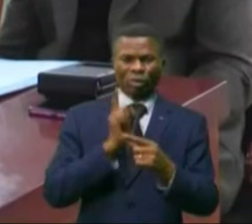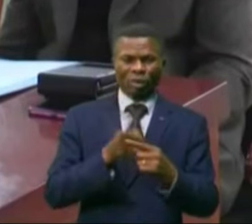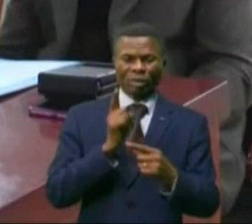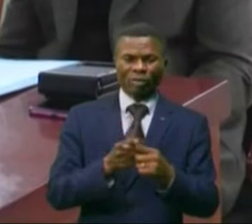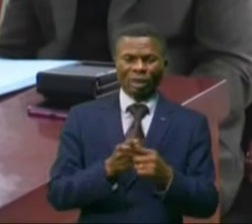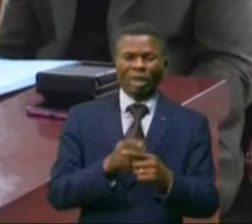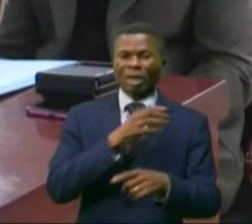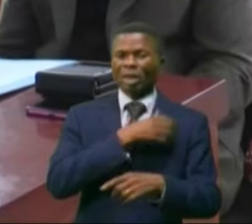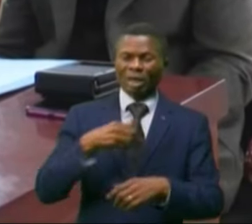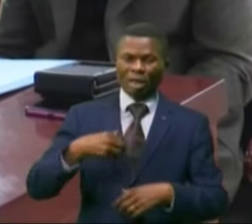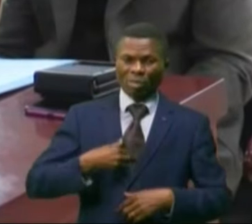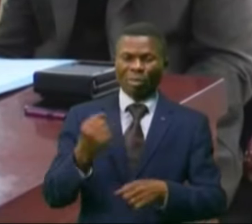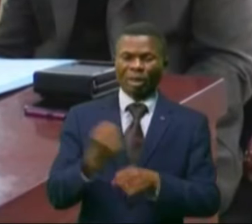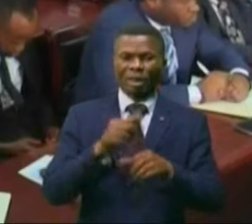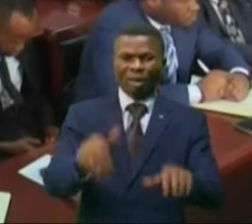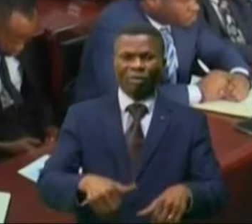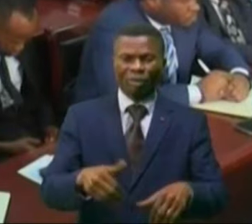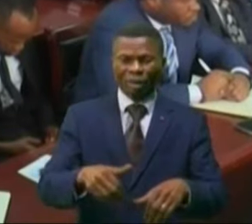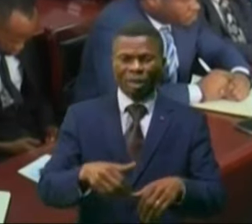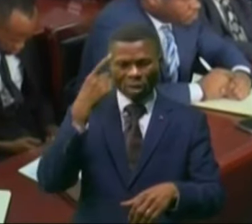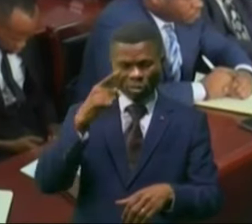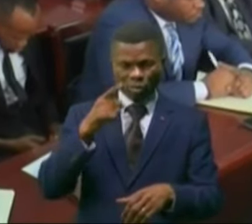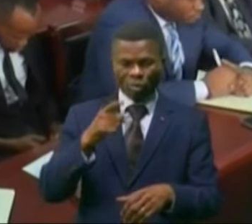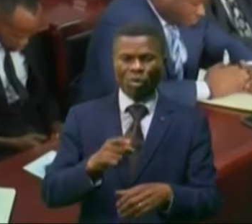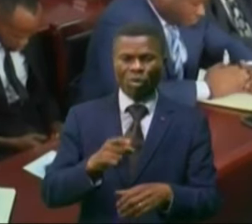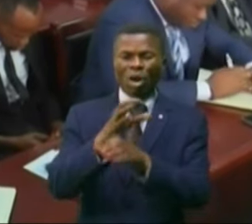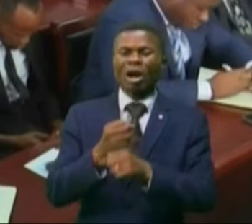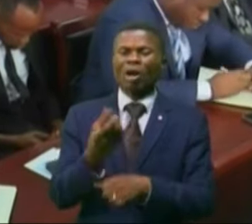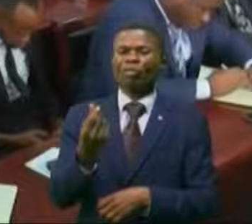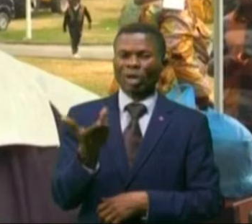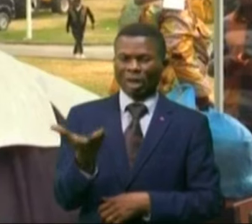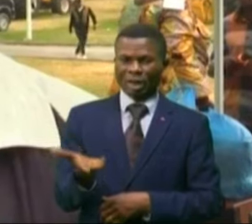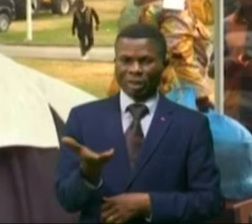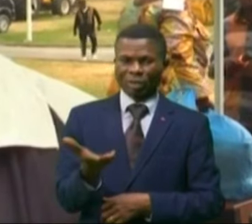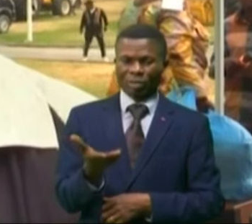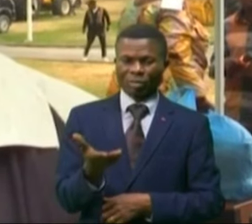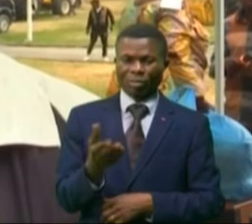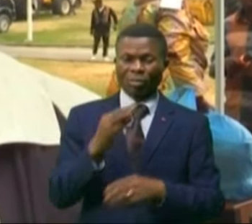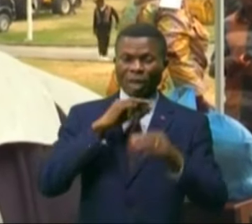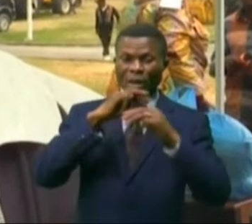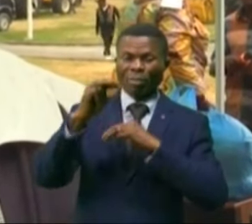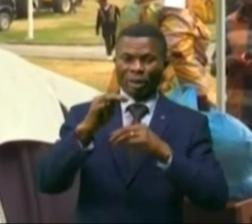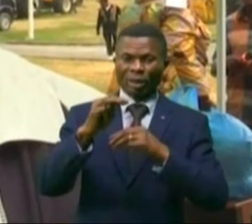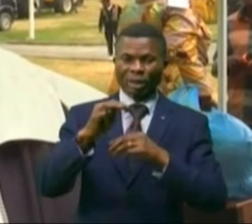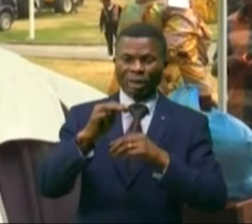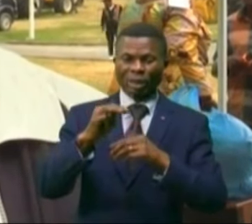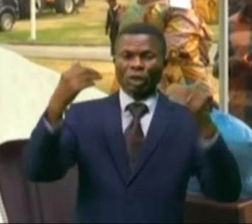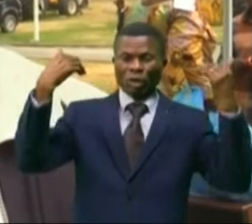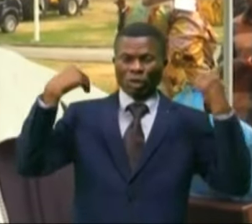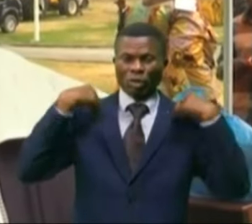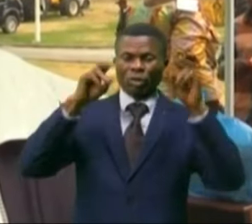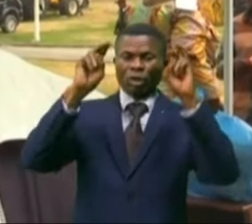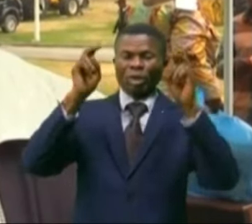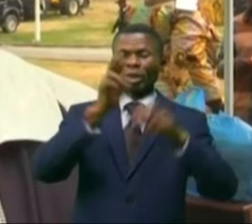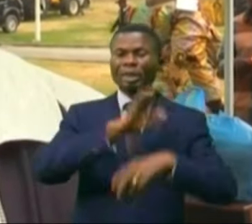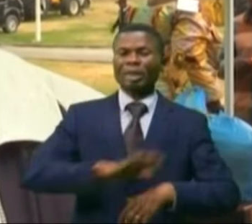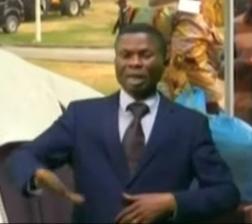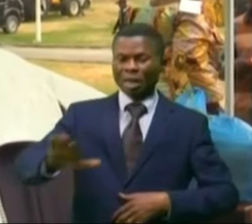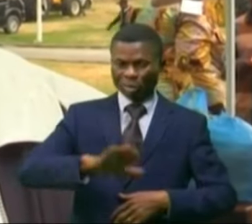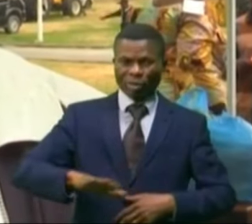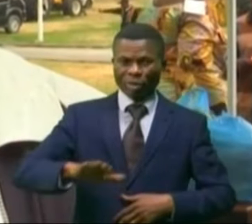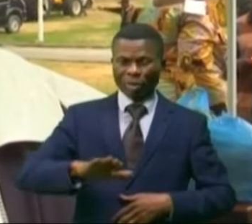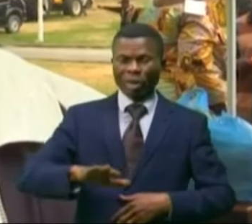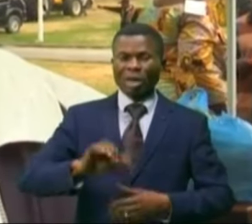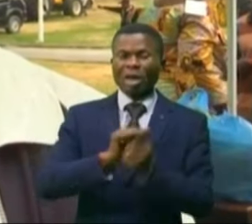prouvent les maraîchères pour accéder au crédit. Nous portons un message aux autorités de la République pour dire qu'il y a